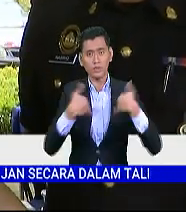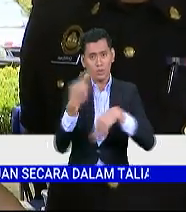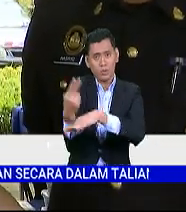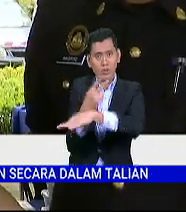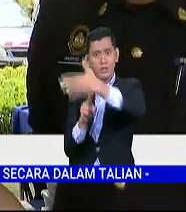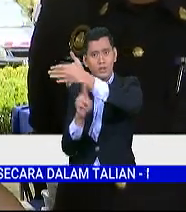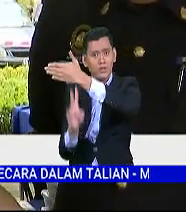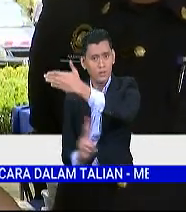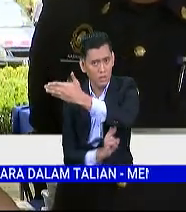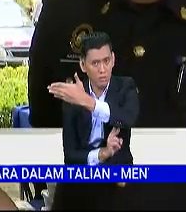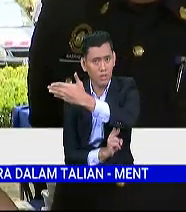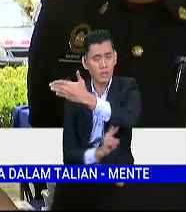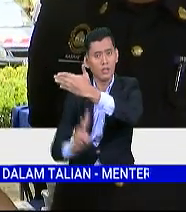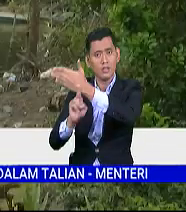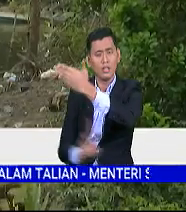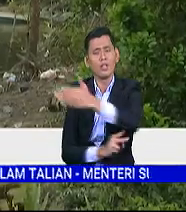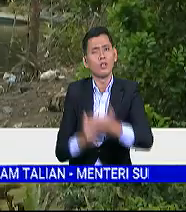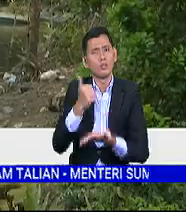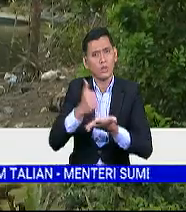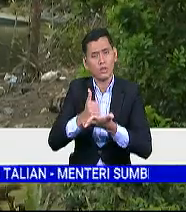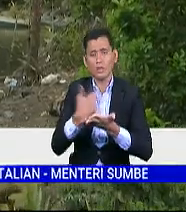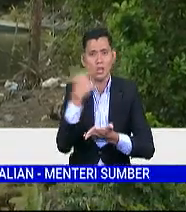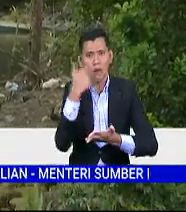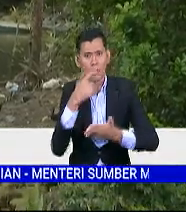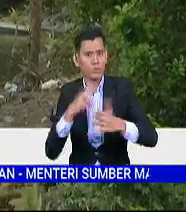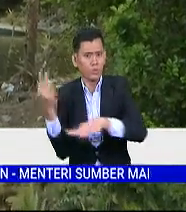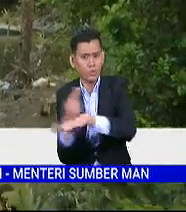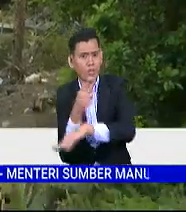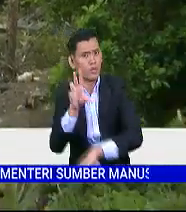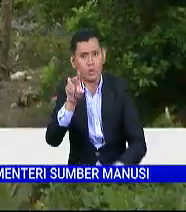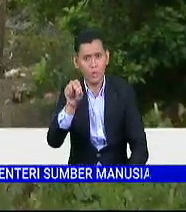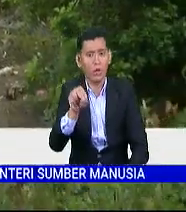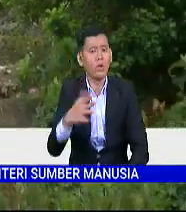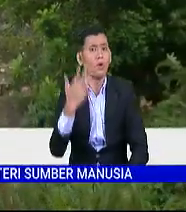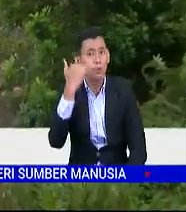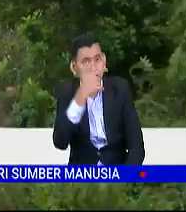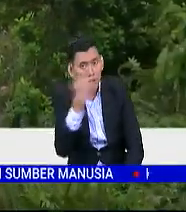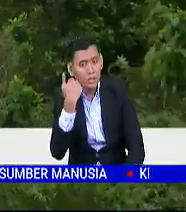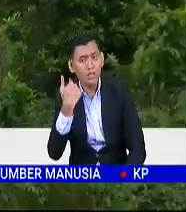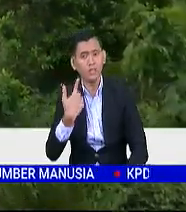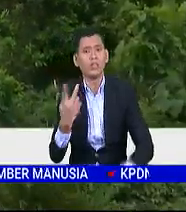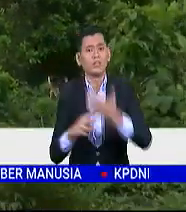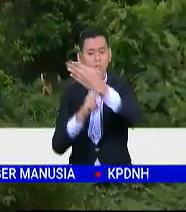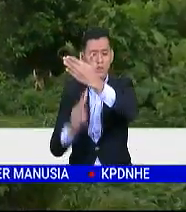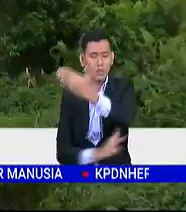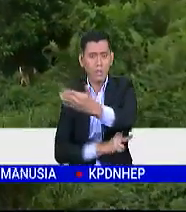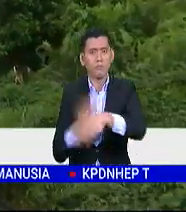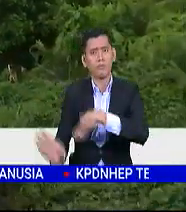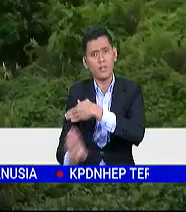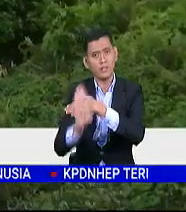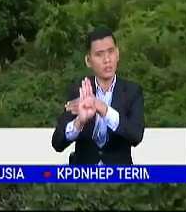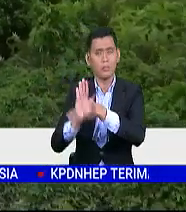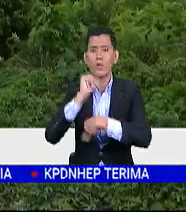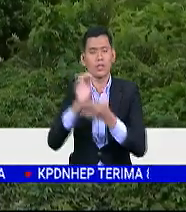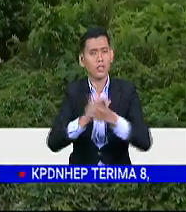menggunakan jambatan gantung ini, tolonglah janganlah melintasi jalan ini kerana jalan ini dikategorikan oleh kerajaan atau JKR